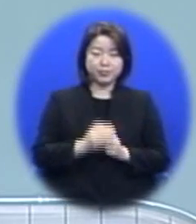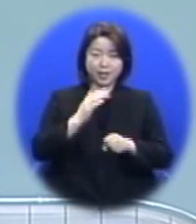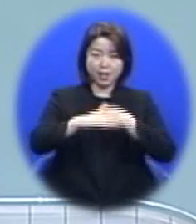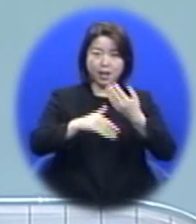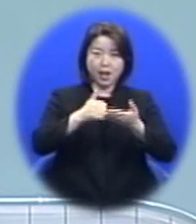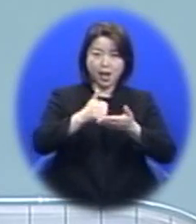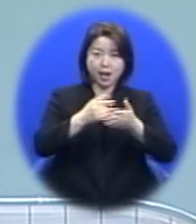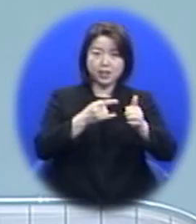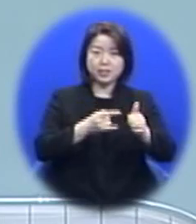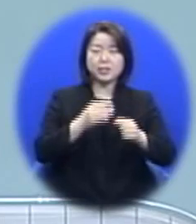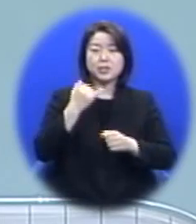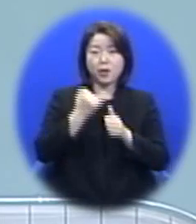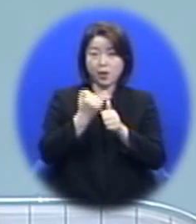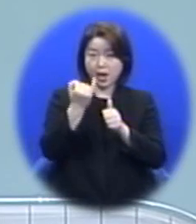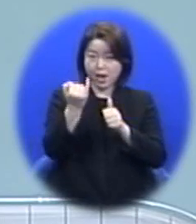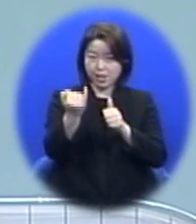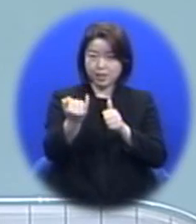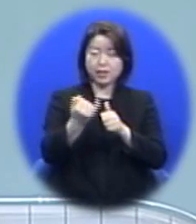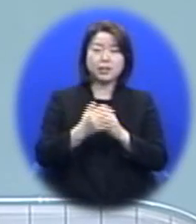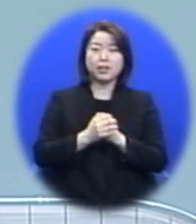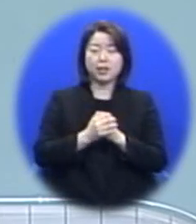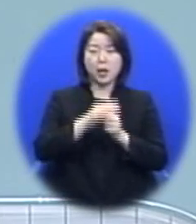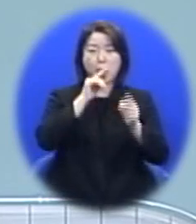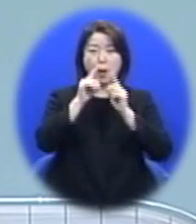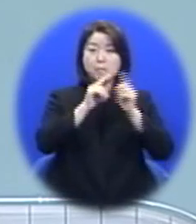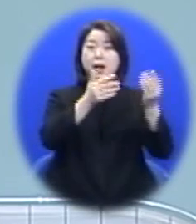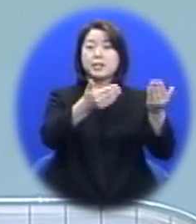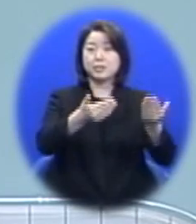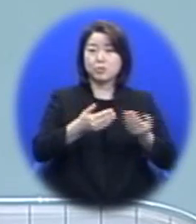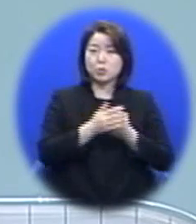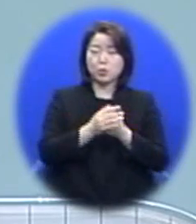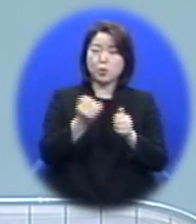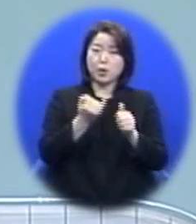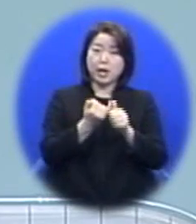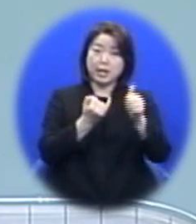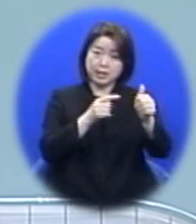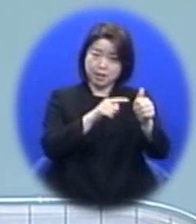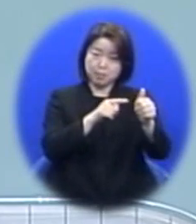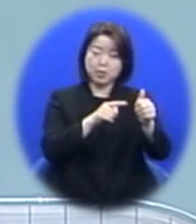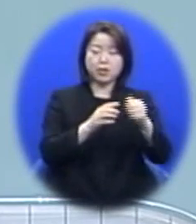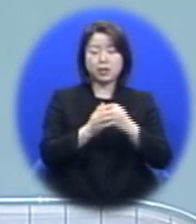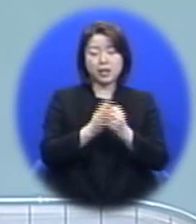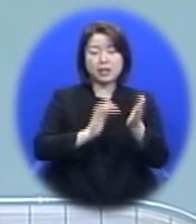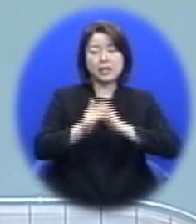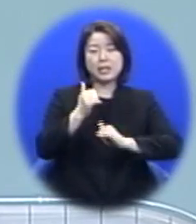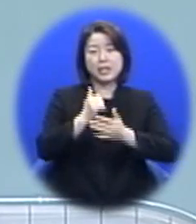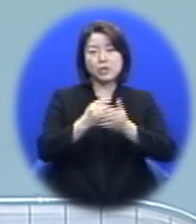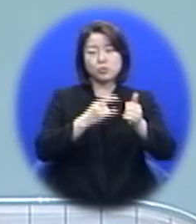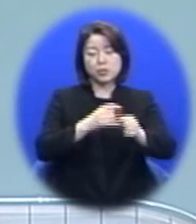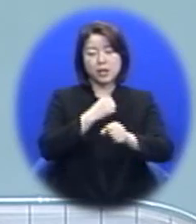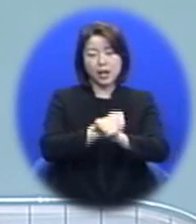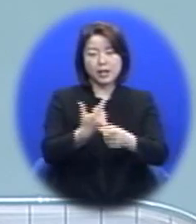하나님께서 아내에게 말씀하셨습니다. 남편에게 예수님께 하듯이 순종하라.